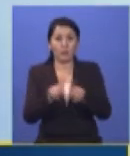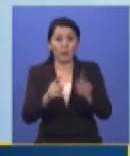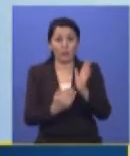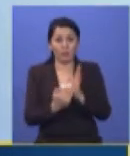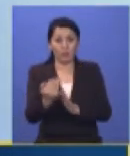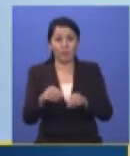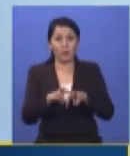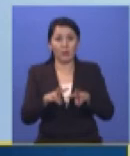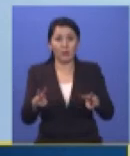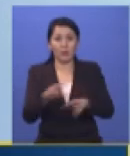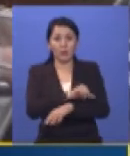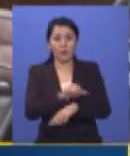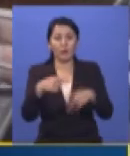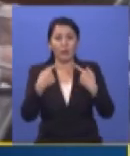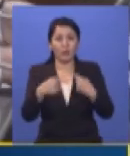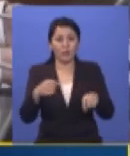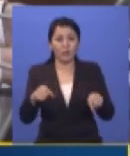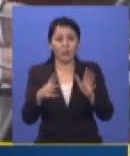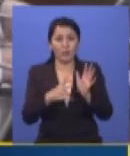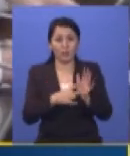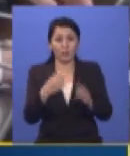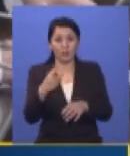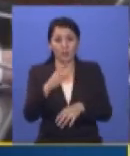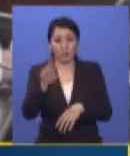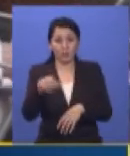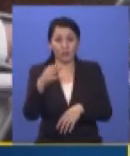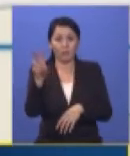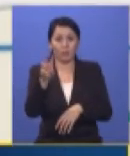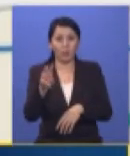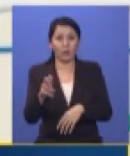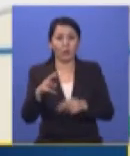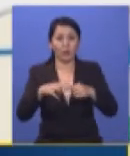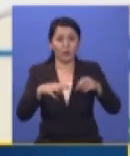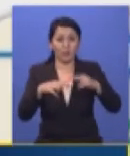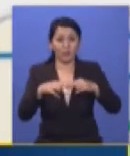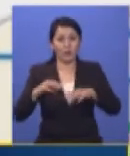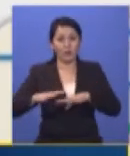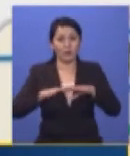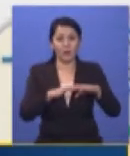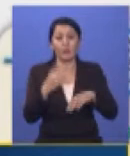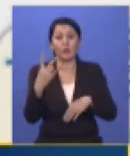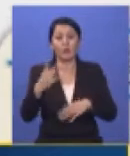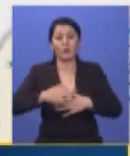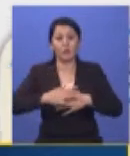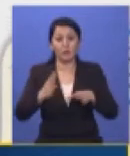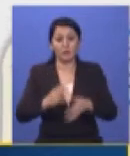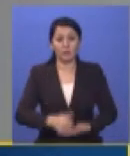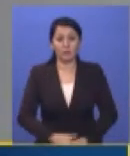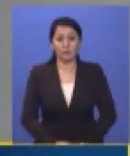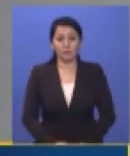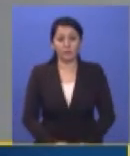келеді, деді премьер. Ал сыртқы сауда айналымы 82 миллиард доллардан асып, құрылысқа құйылған инвестиция екі есе көбейген.